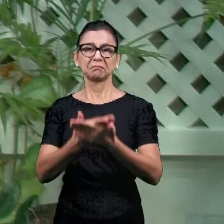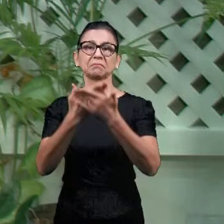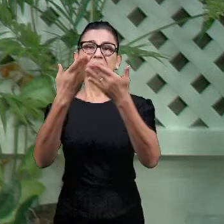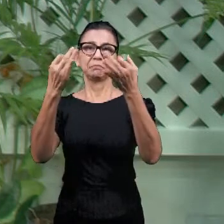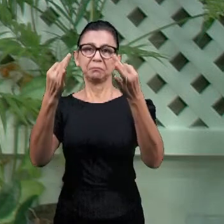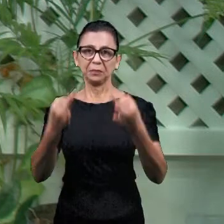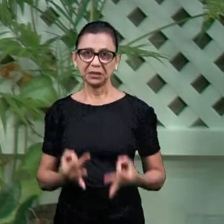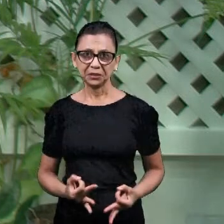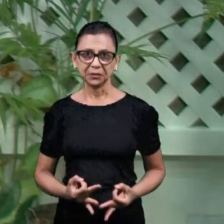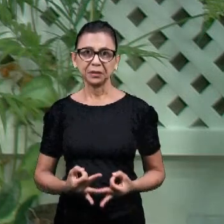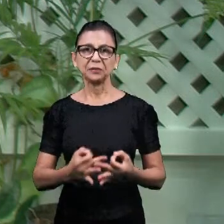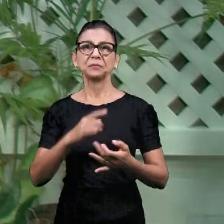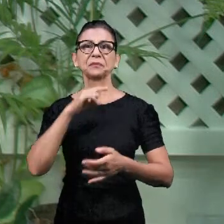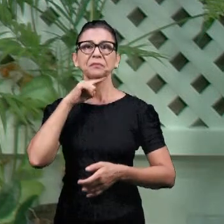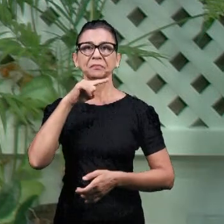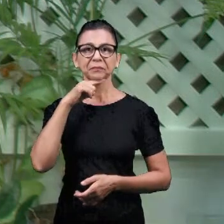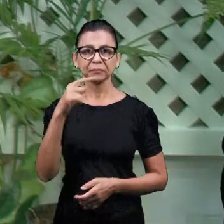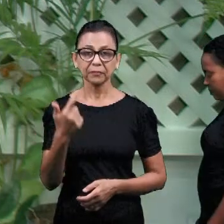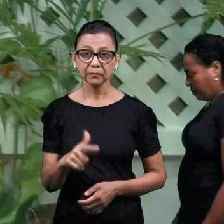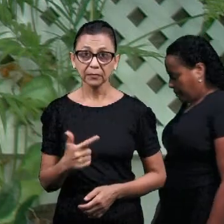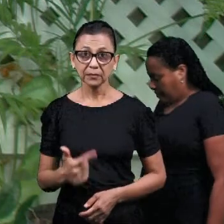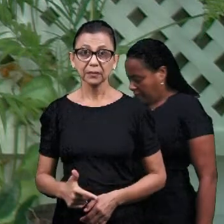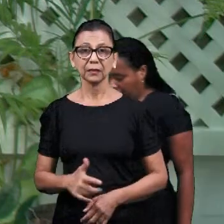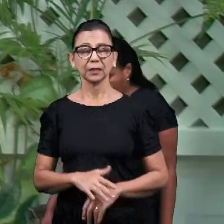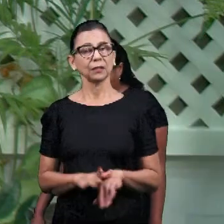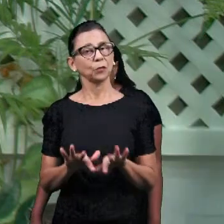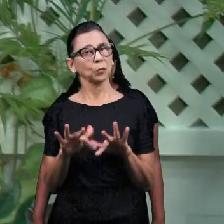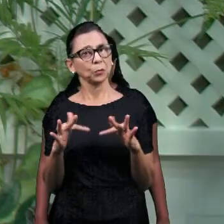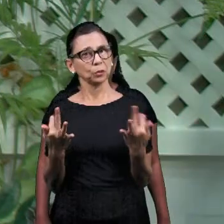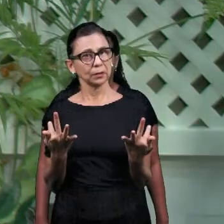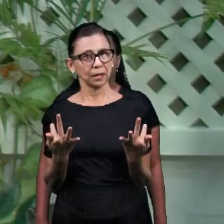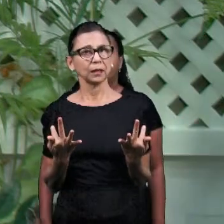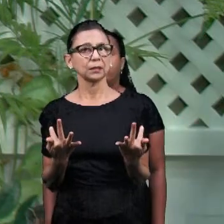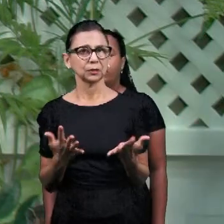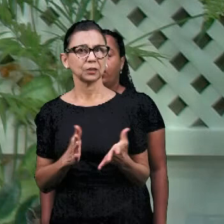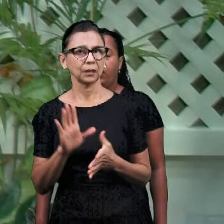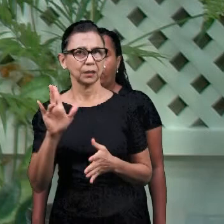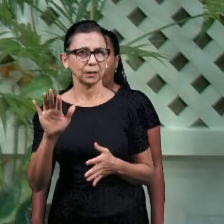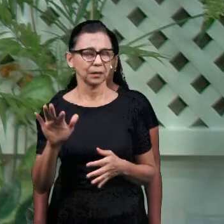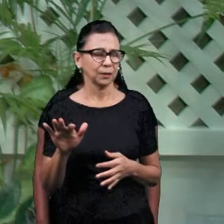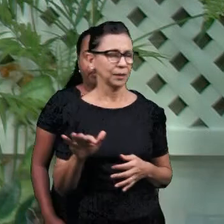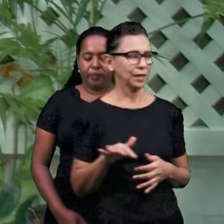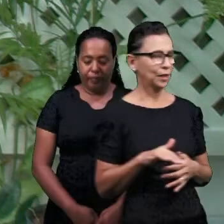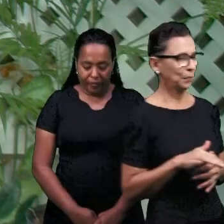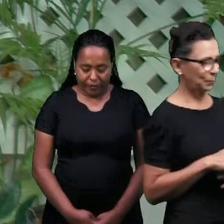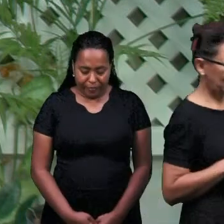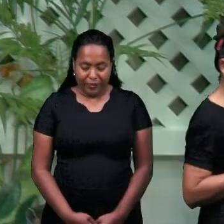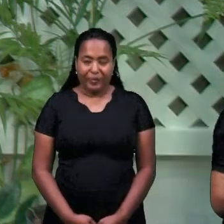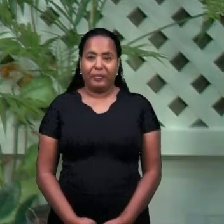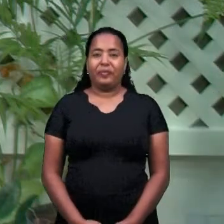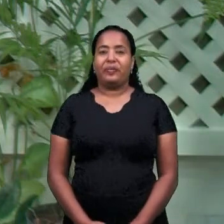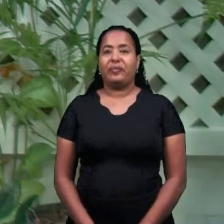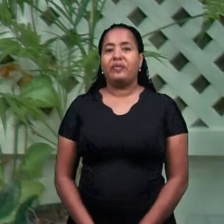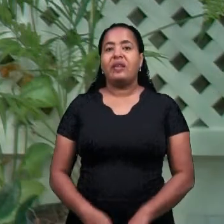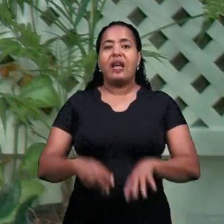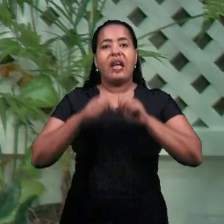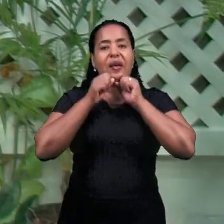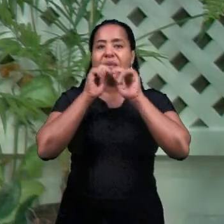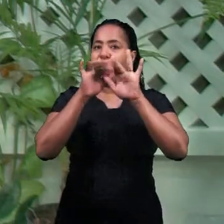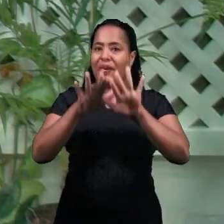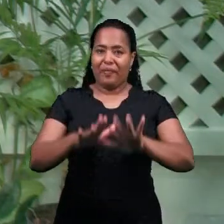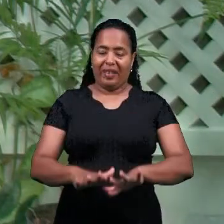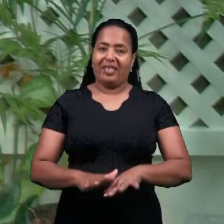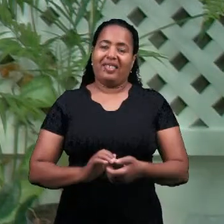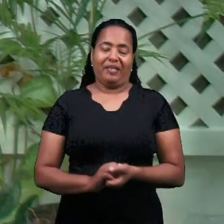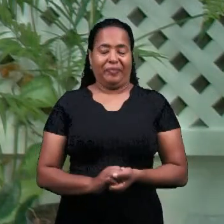impressionnantes, parfaites, sans doute. Mes frères, l'humilité, c'est une grande bénédiction pour cette œuvre. Nous avons